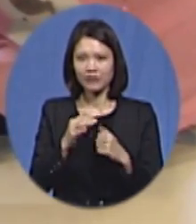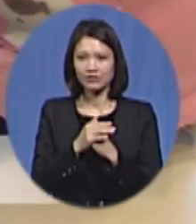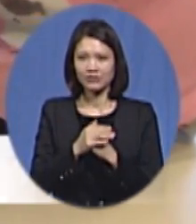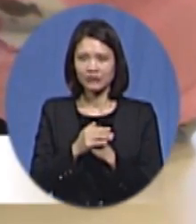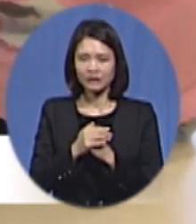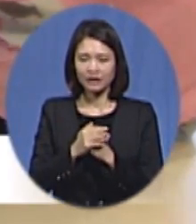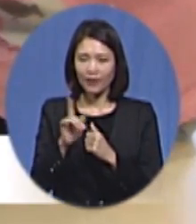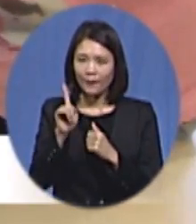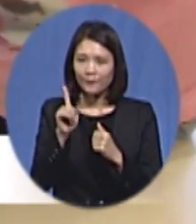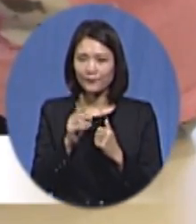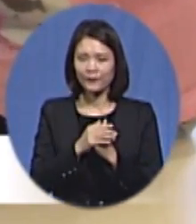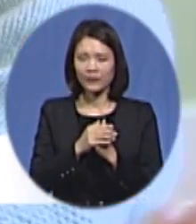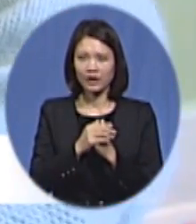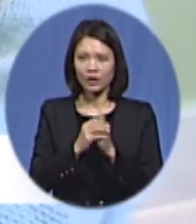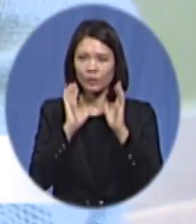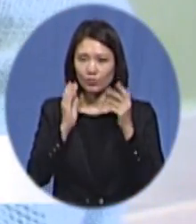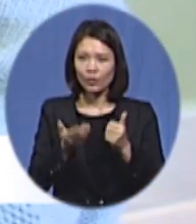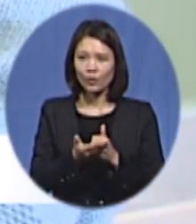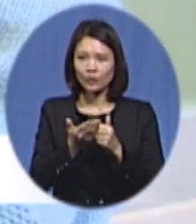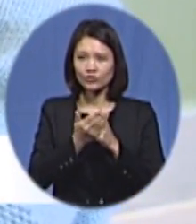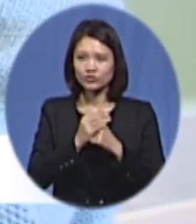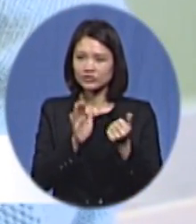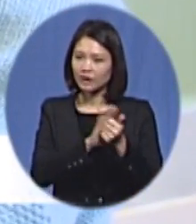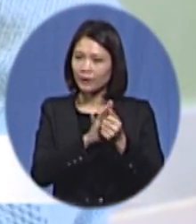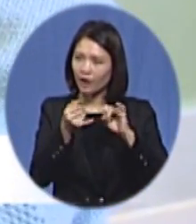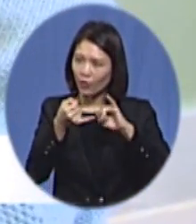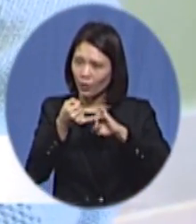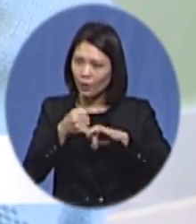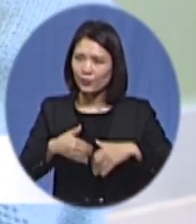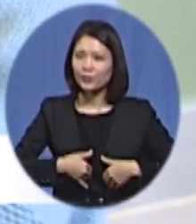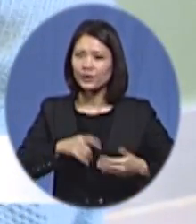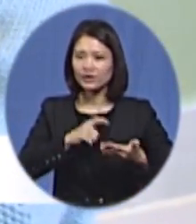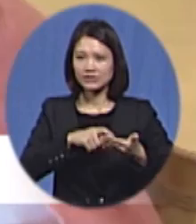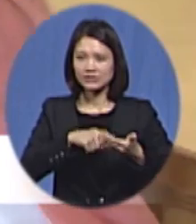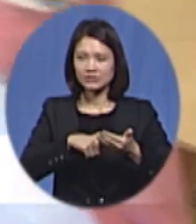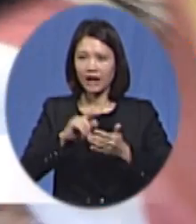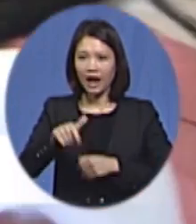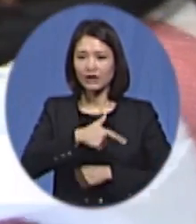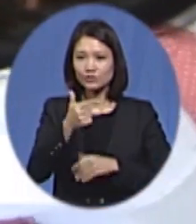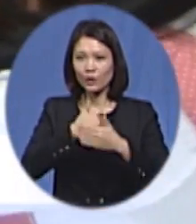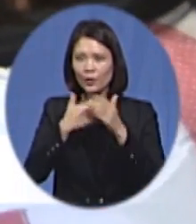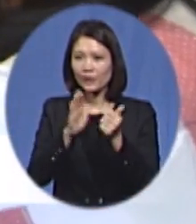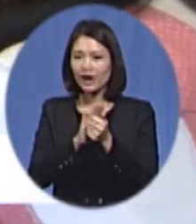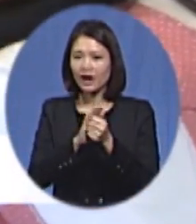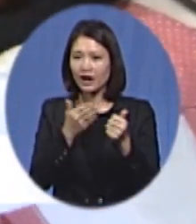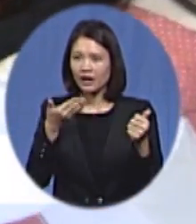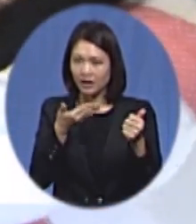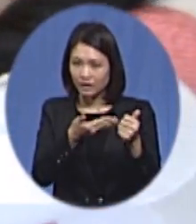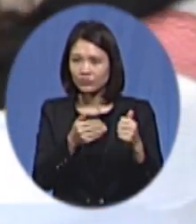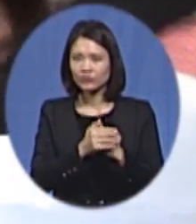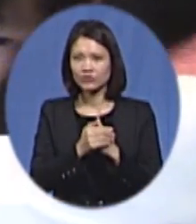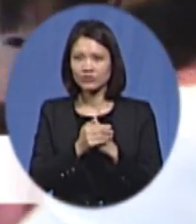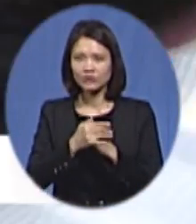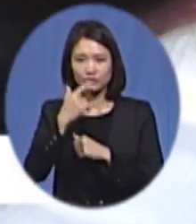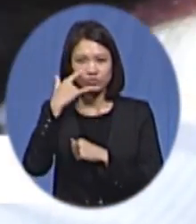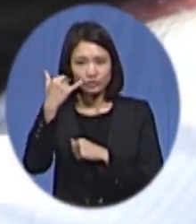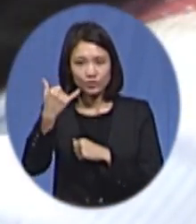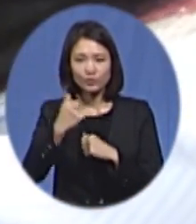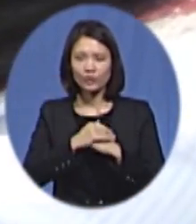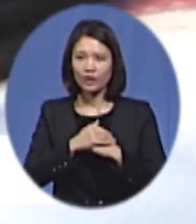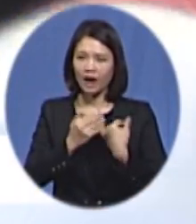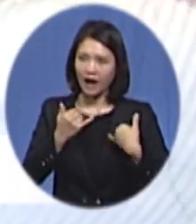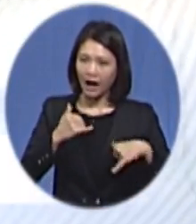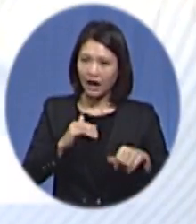한마디로 보육 서비스가 시급한 맞벌이 부부에게 종일반에 우선순위를 두는 등 부모와 아이의 수요에